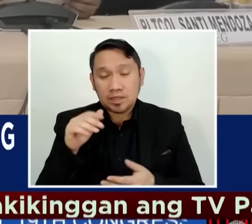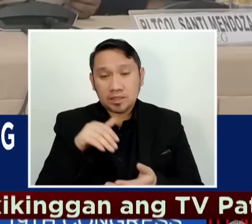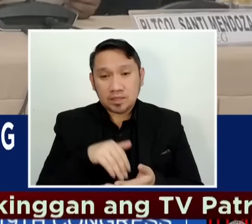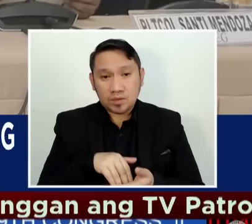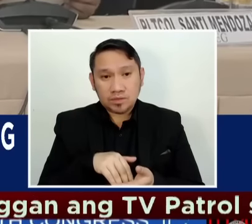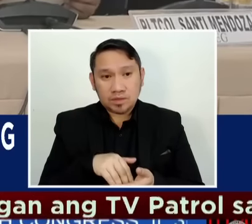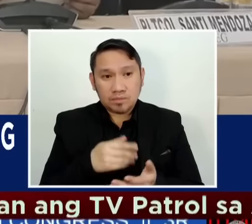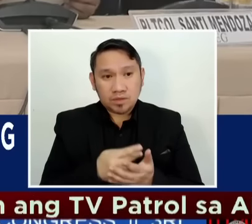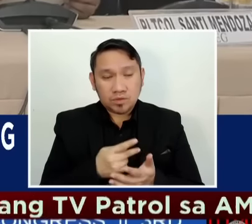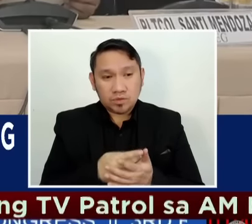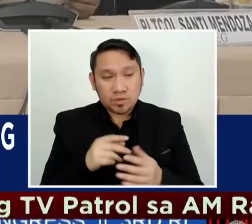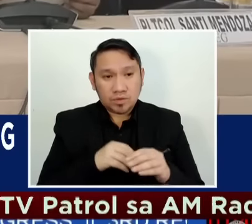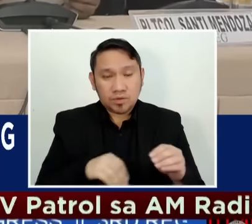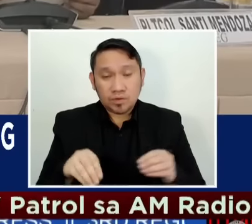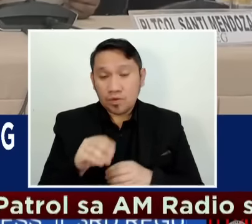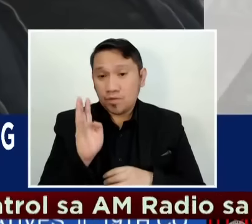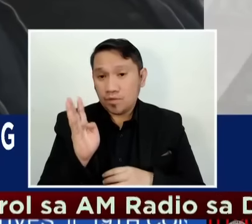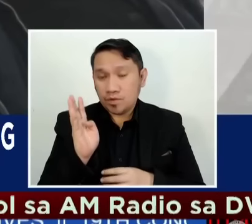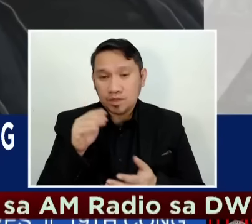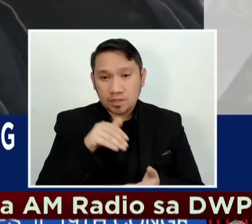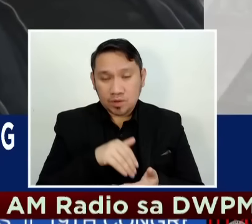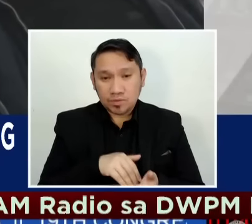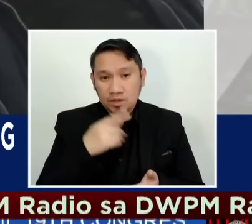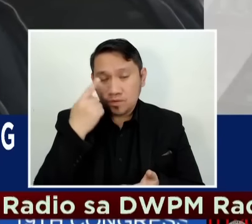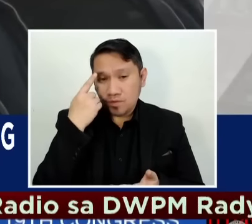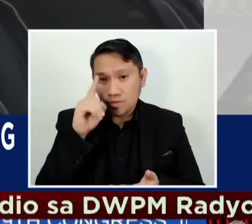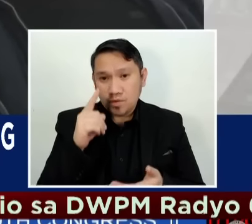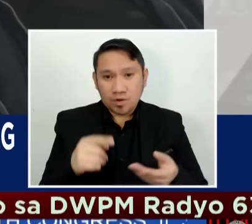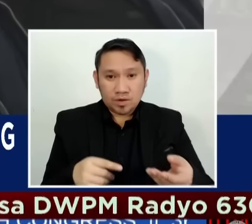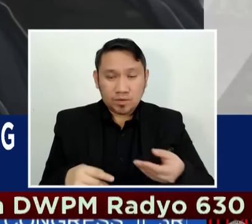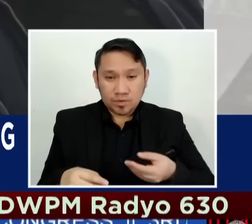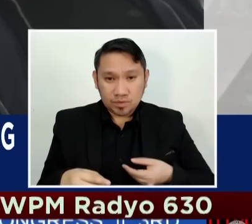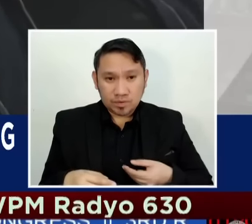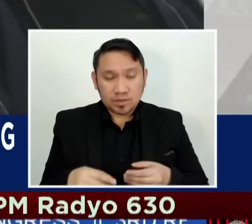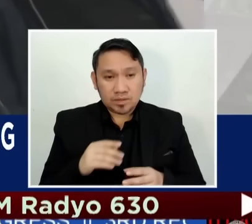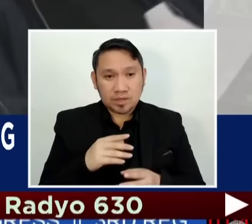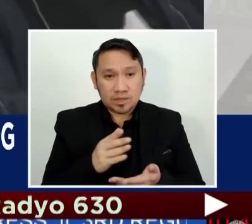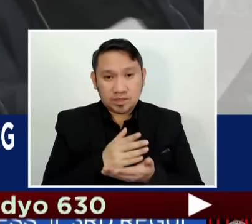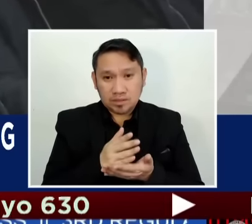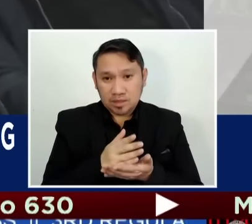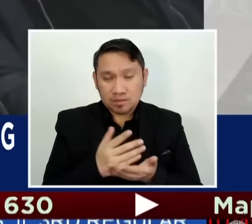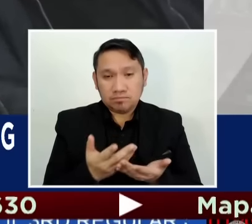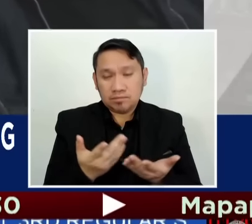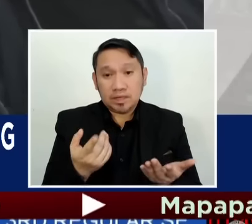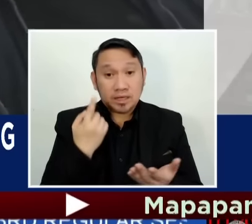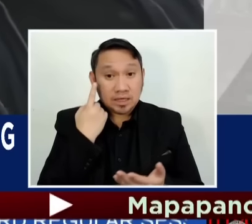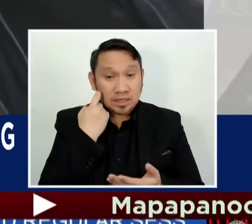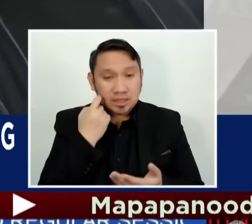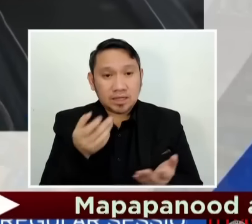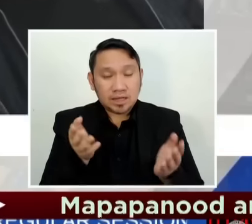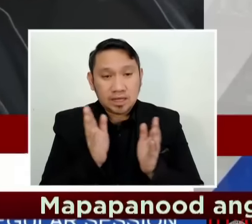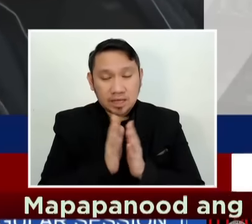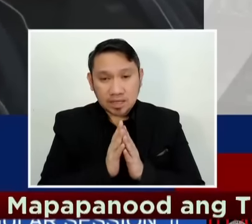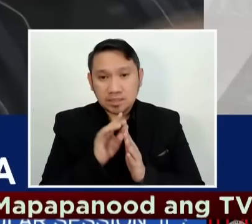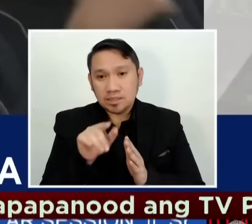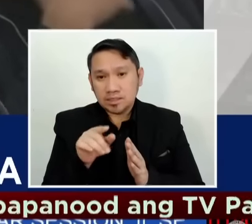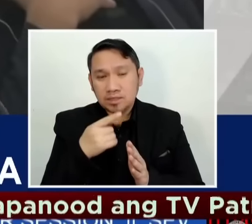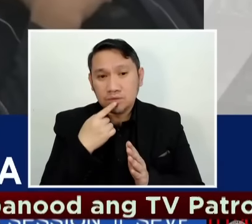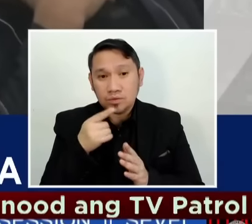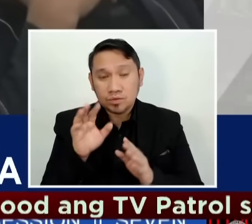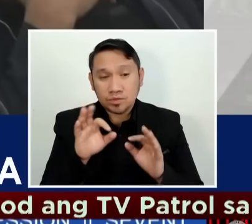kabayaran. 40,000 pesos dito ang nakarating sa kanya bilang parte. Kanina humingi ng tawad sina Mendoza at Mariano sa pamilya